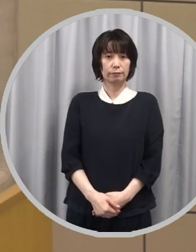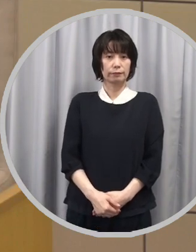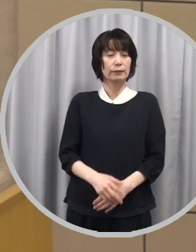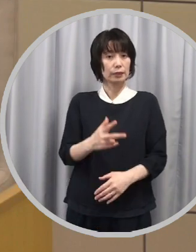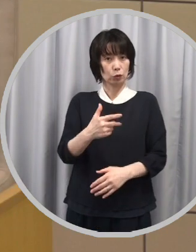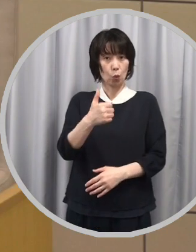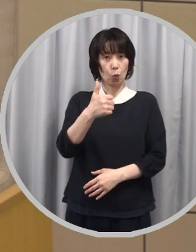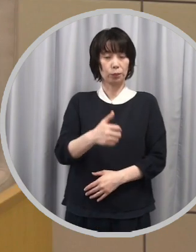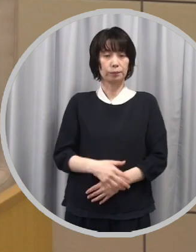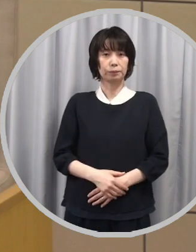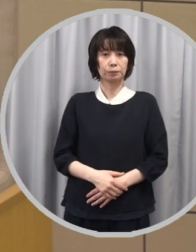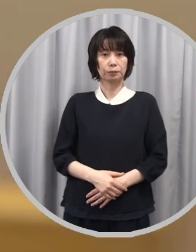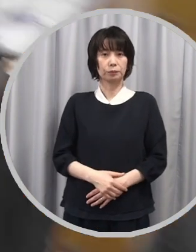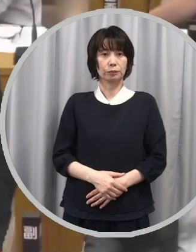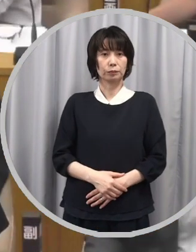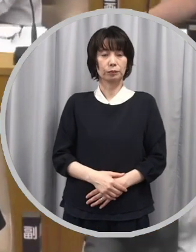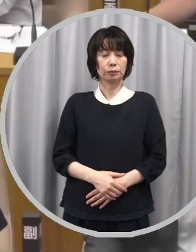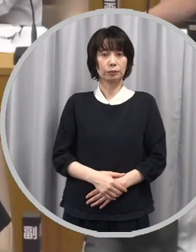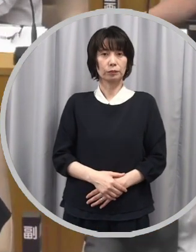加藤市長。